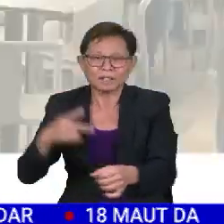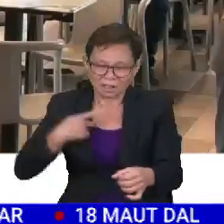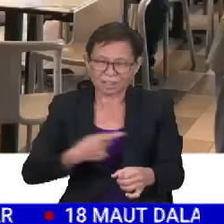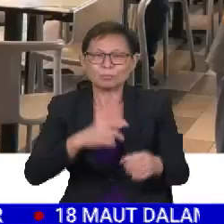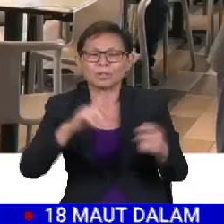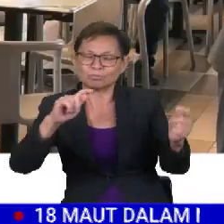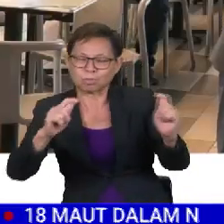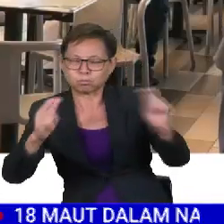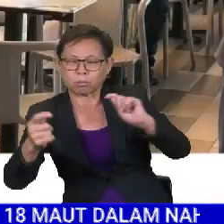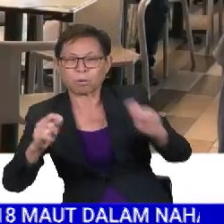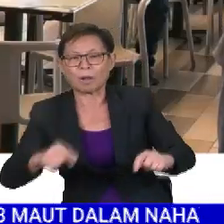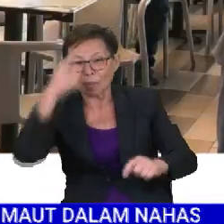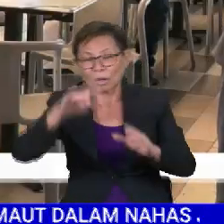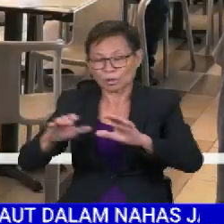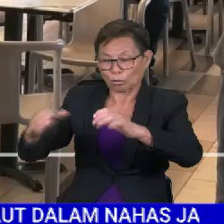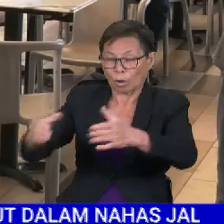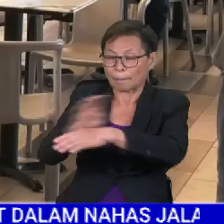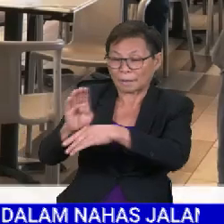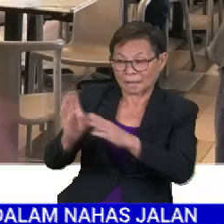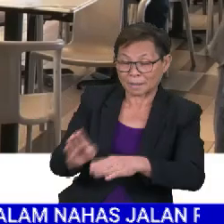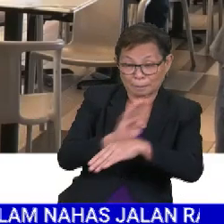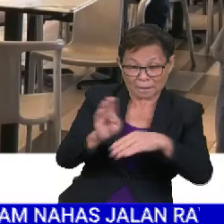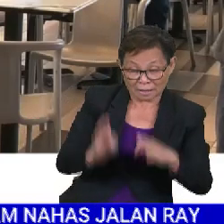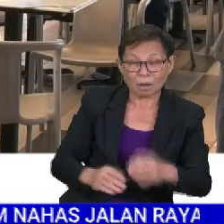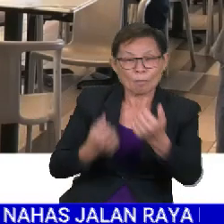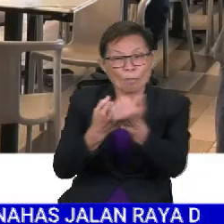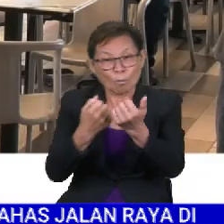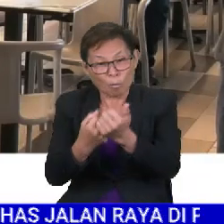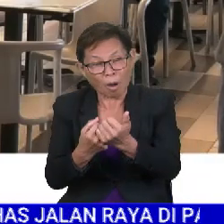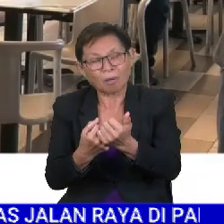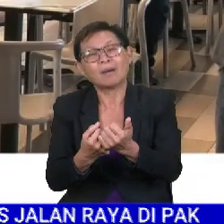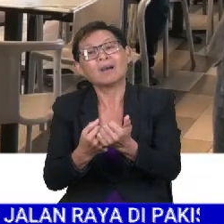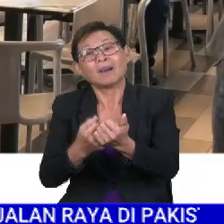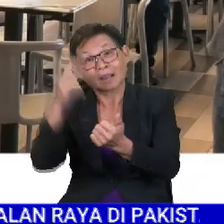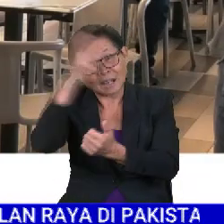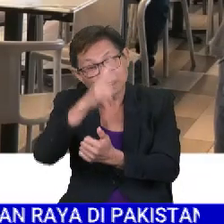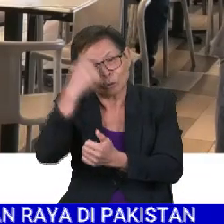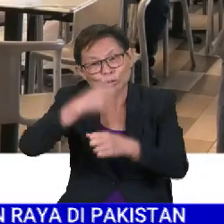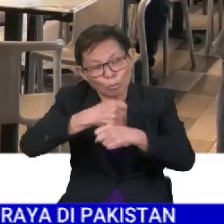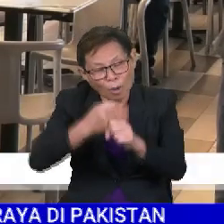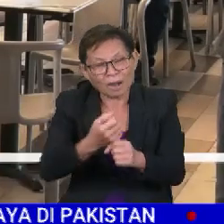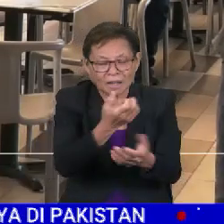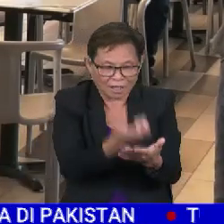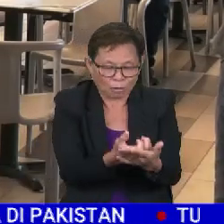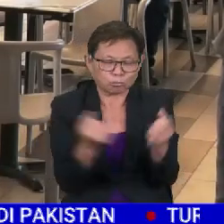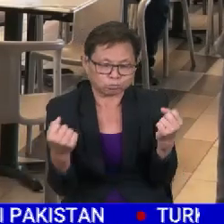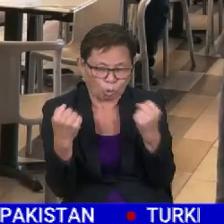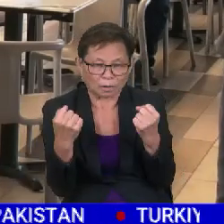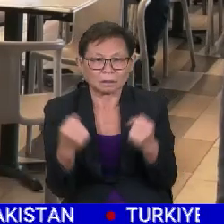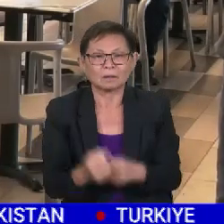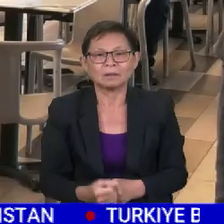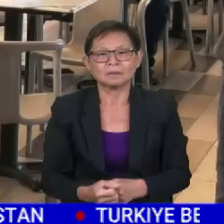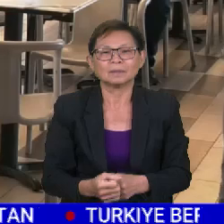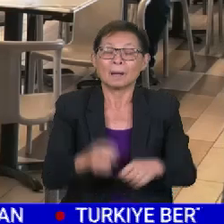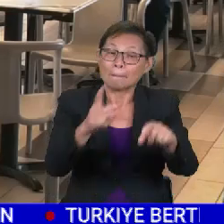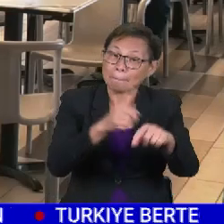adjust. Bagi golongan peniaga, mereka menyokong hasrat murni kerajaan bagi menghasilkan ekonomi yang lebih mampan.